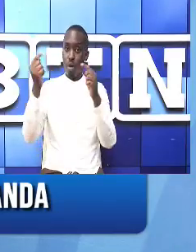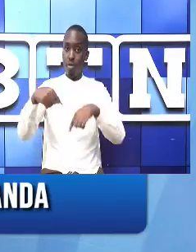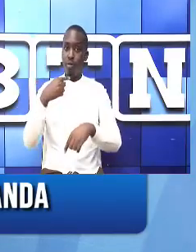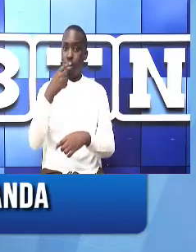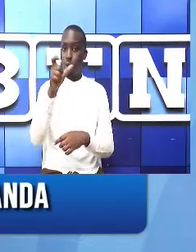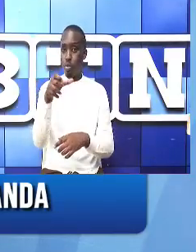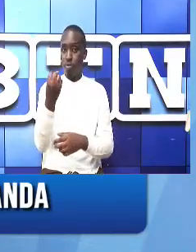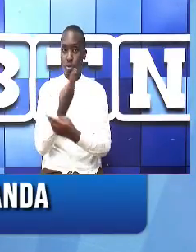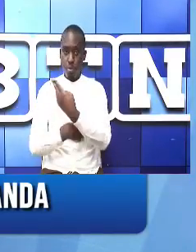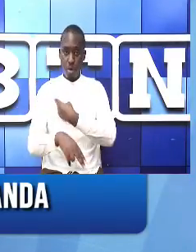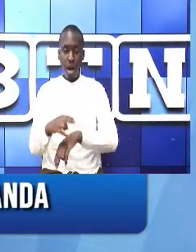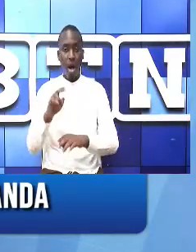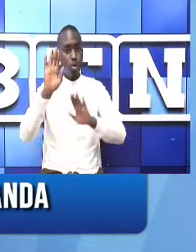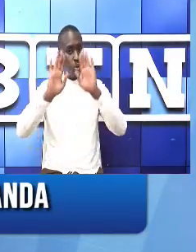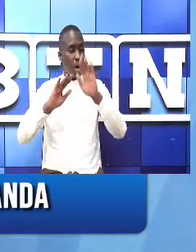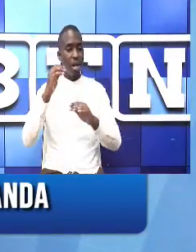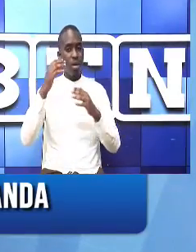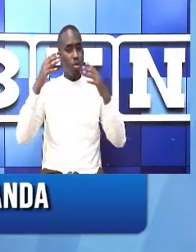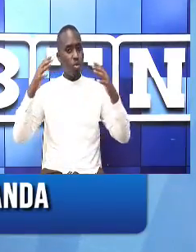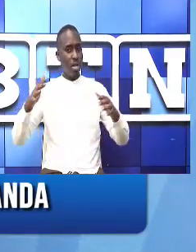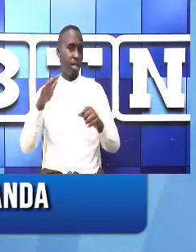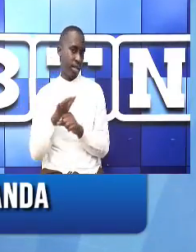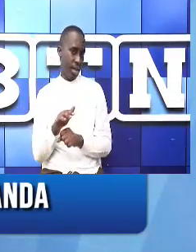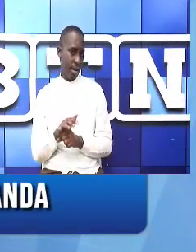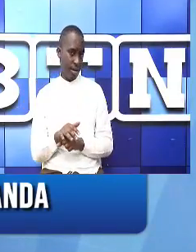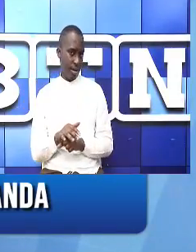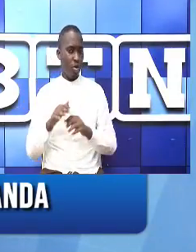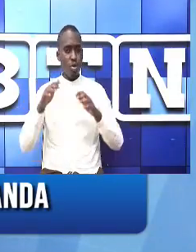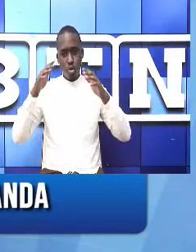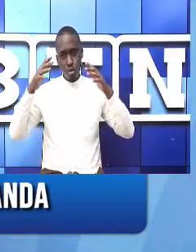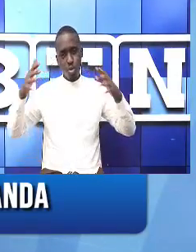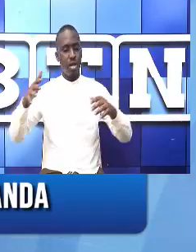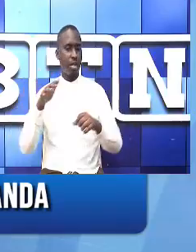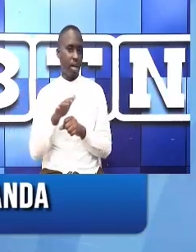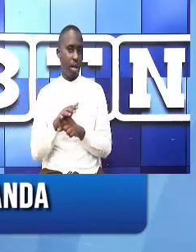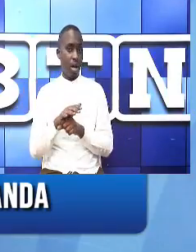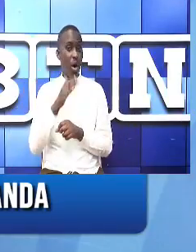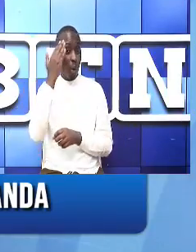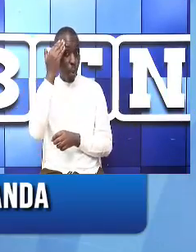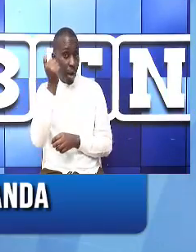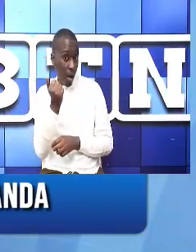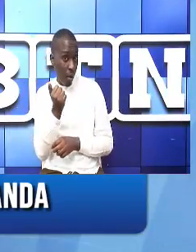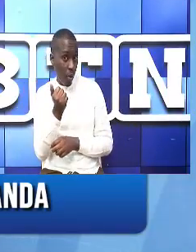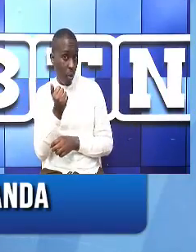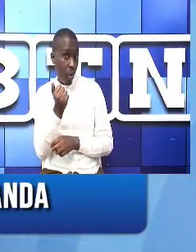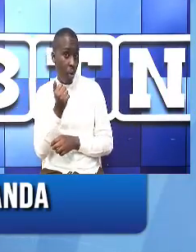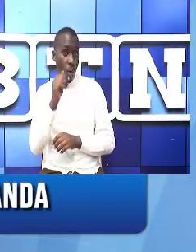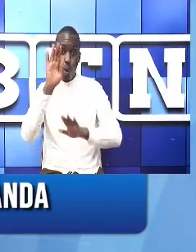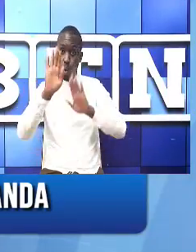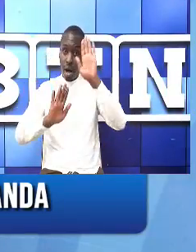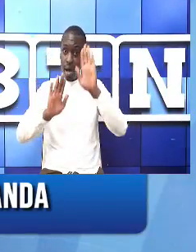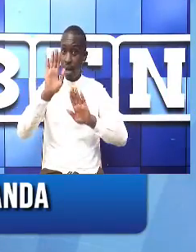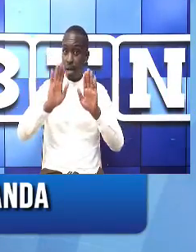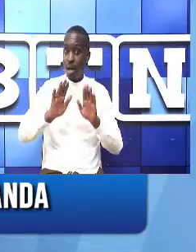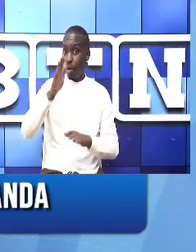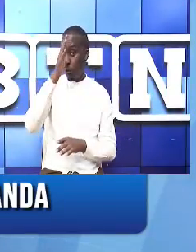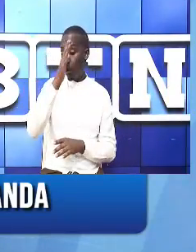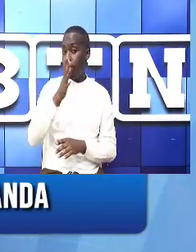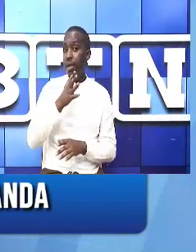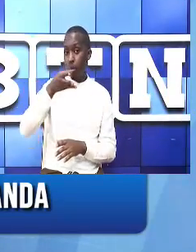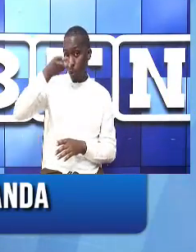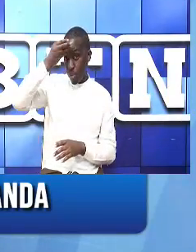ubumuga uruhare runini cyane uruhare runini cyane kuko ubundi uruhare rw'umubyeyi mu